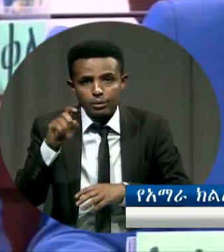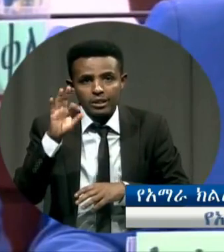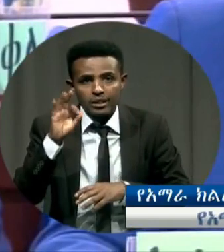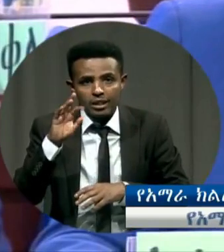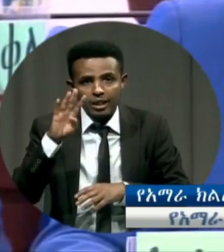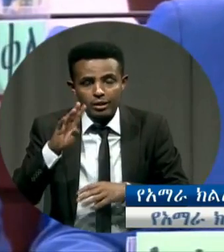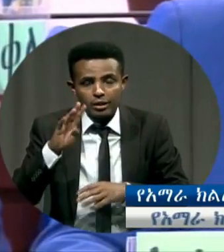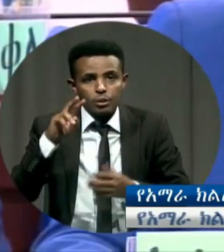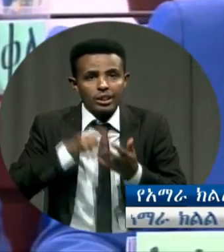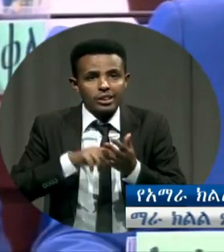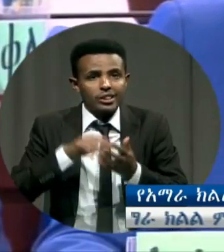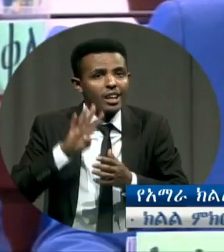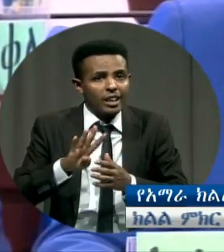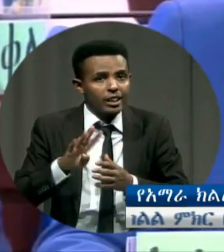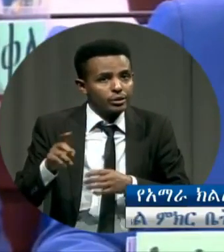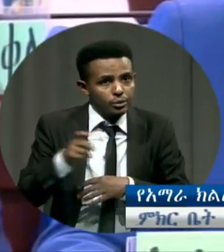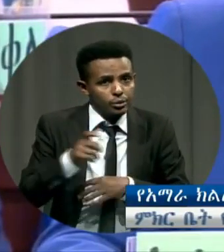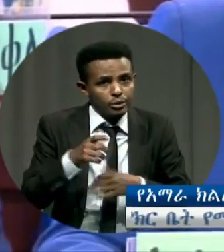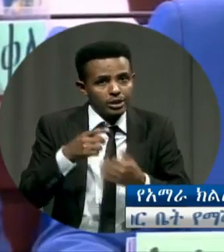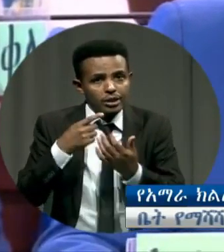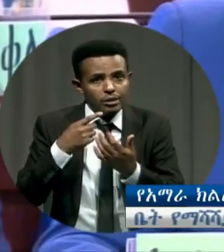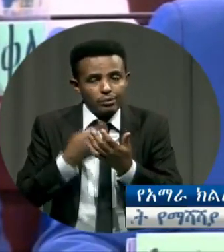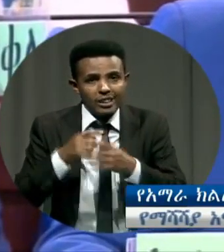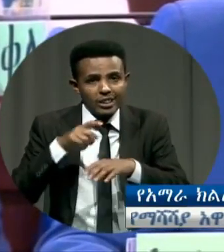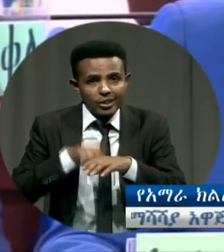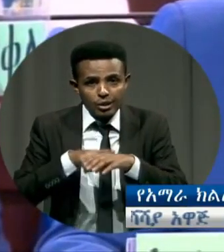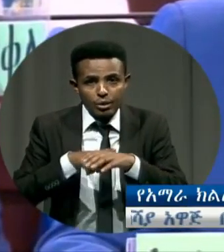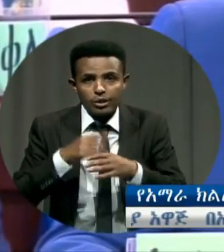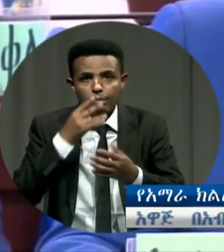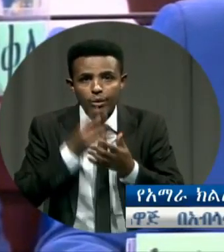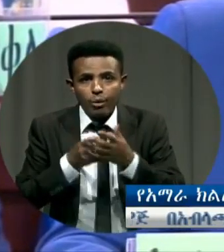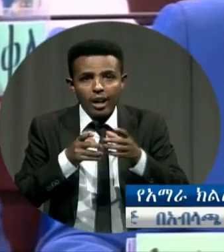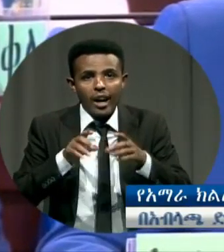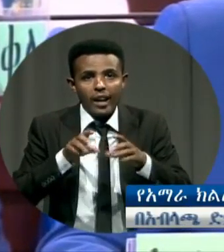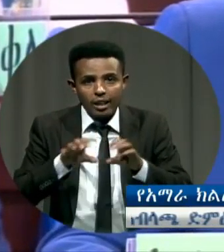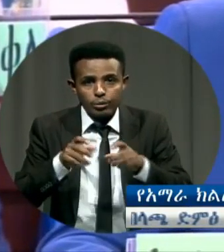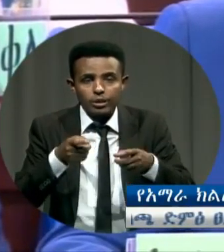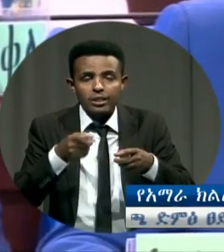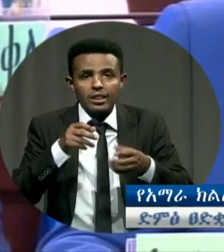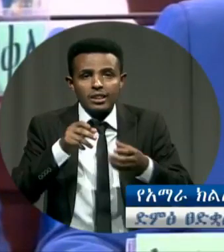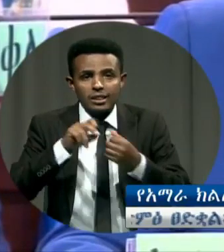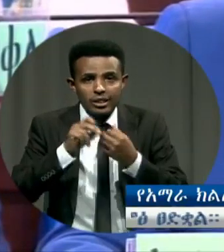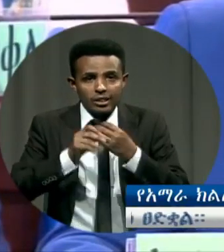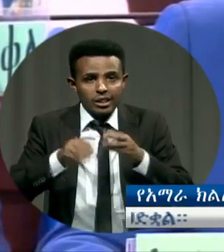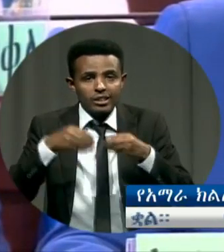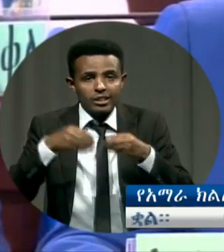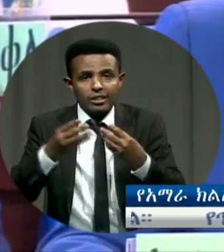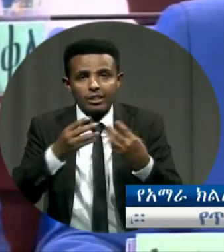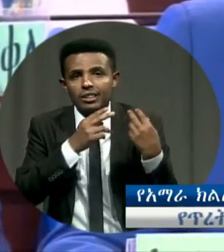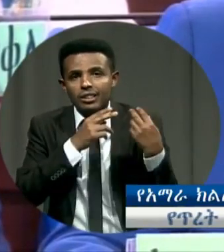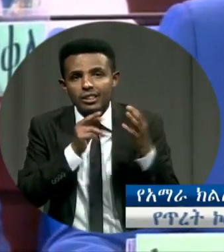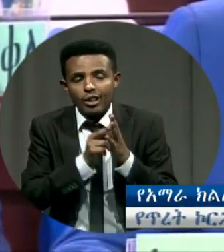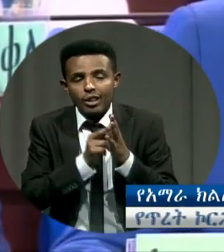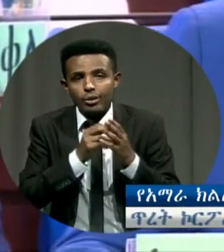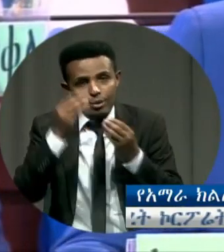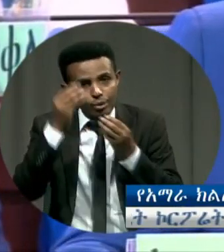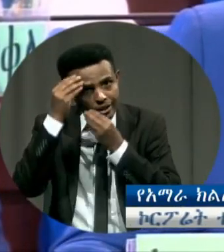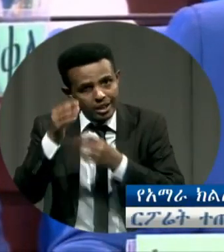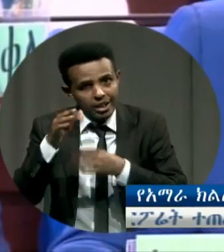194/2004 መሰረት ሲሆን በየጊዜ በጎ አድራጎት ድርጅት የመቆጣጠርና የመዝገብ ስልጣን ለተሰጠው አካል ህጋዊ እውቅና እያገኘ የመጣ